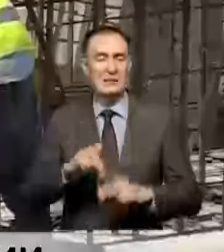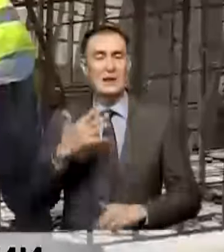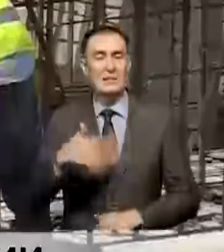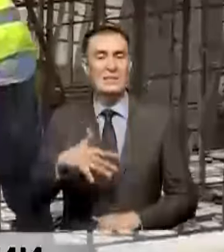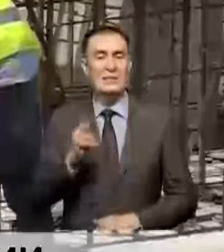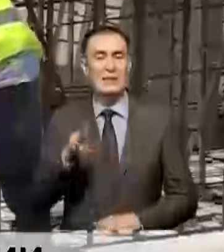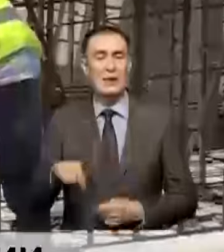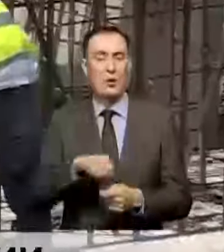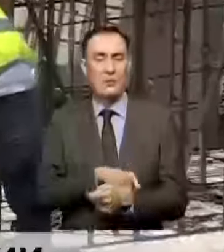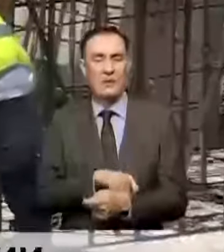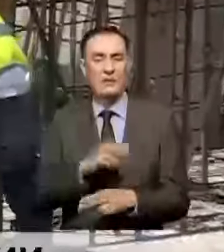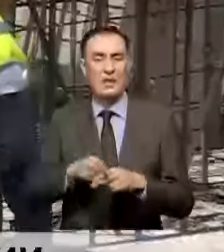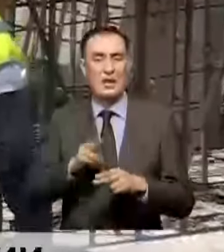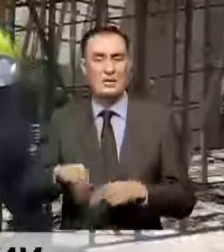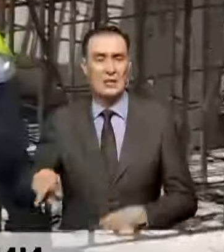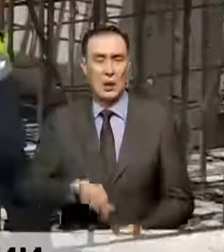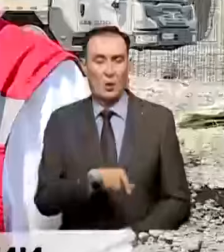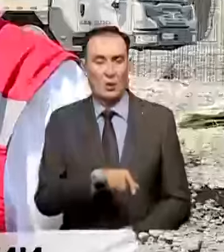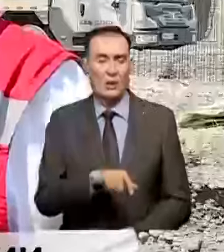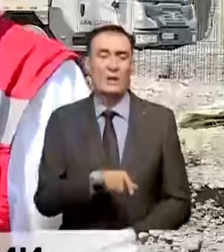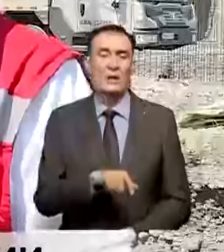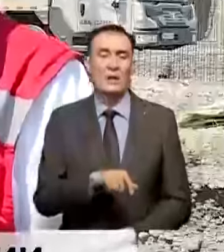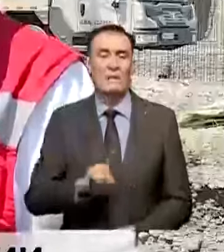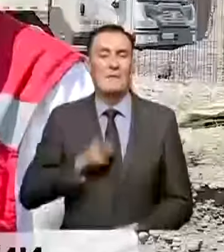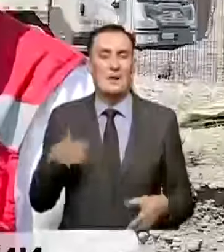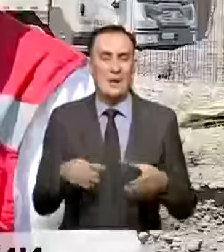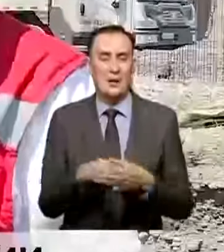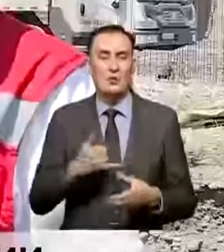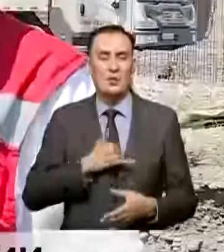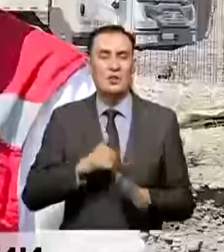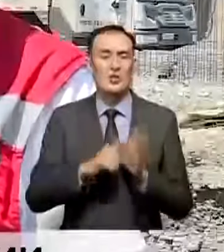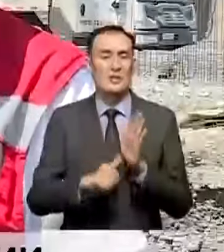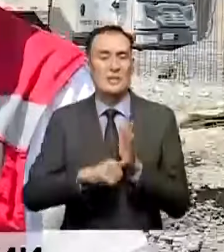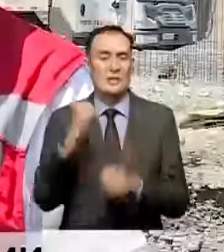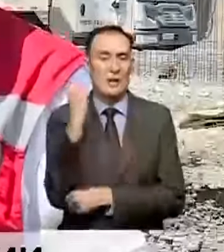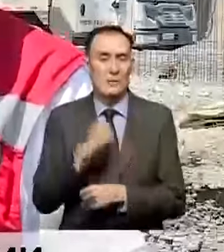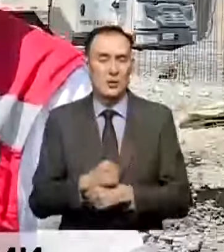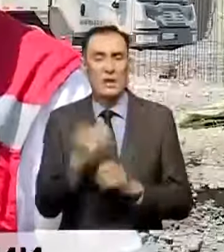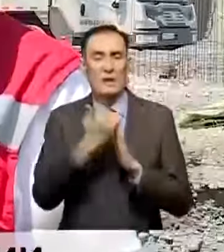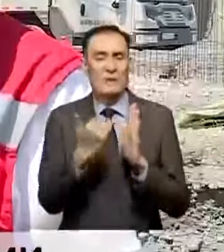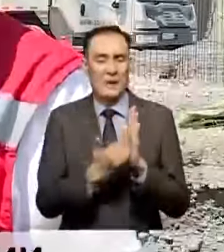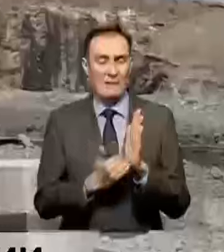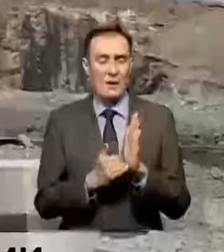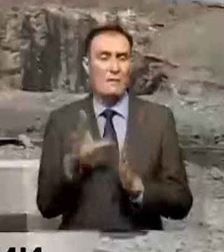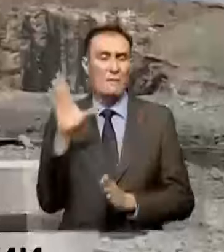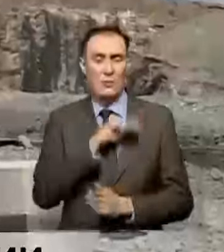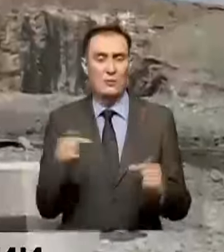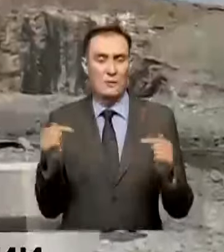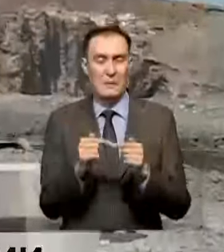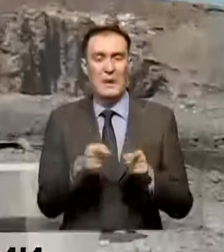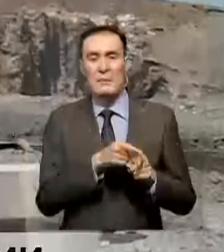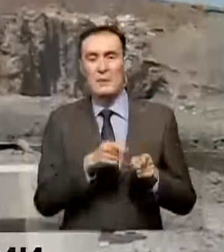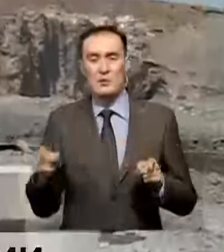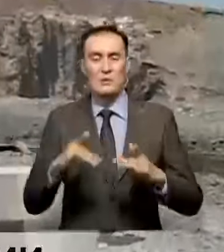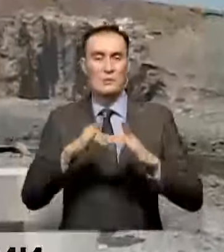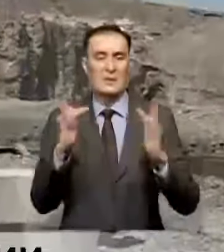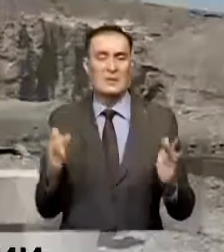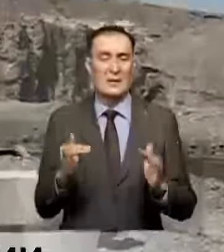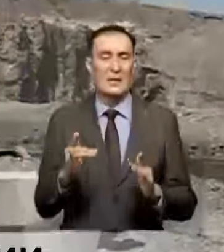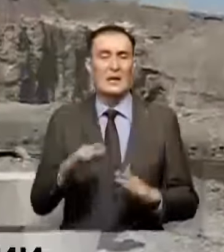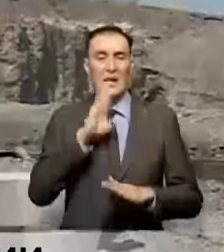50 километров железнодорожного полотна. В бригаде 60 человек. В график укладываемся. Протяженность этого моста